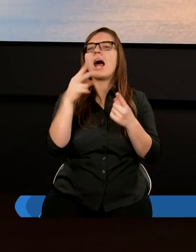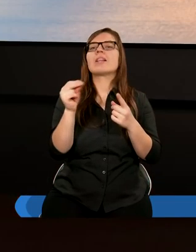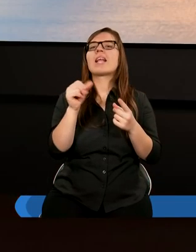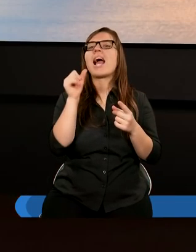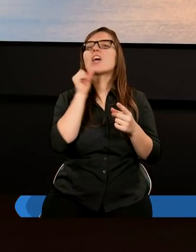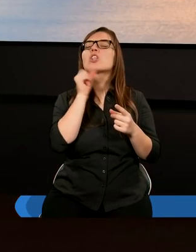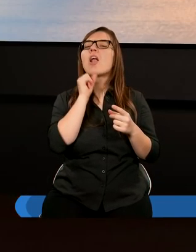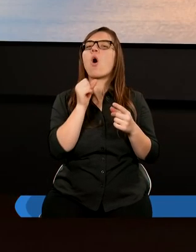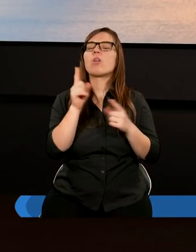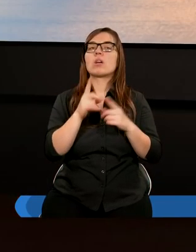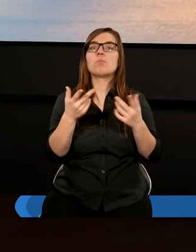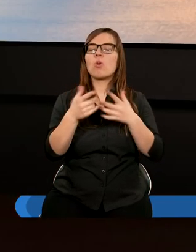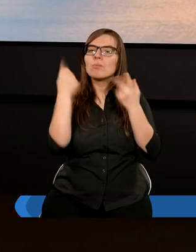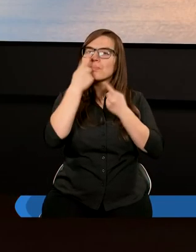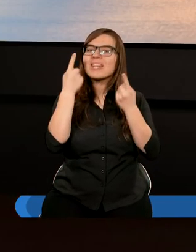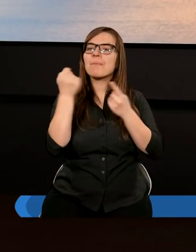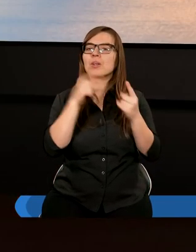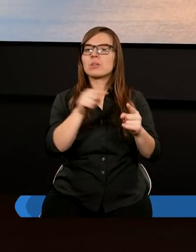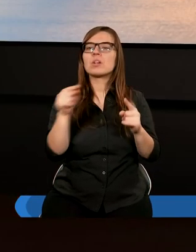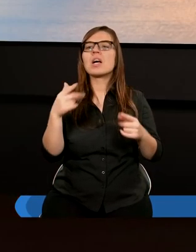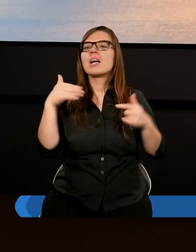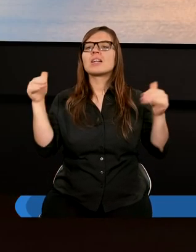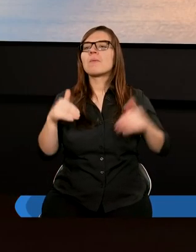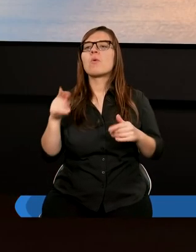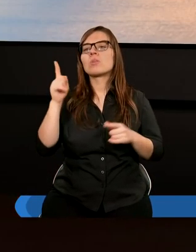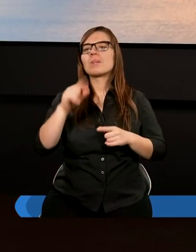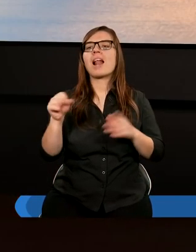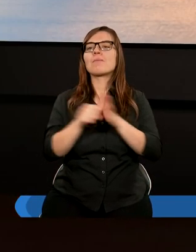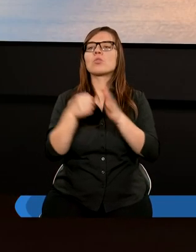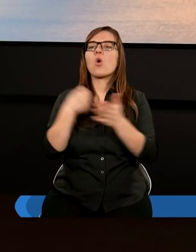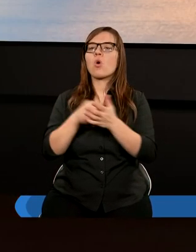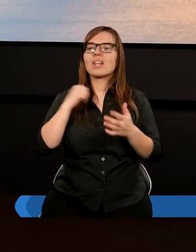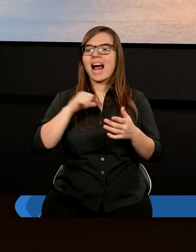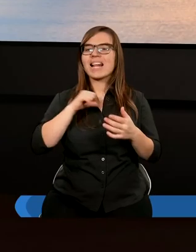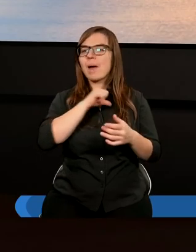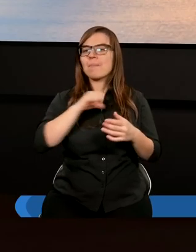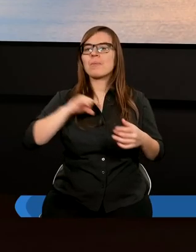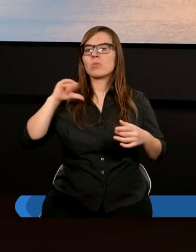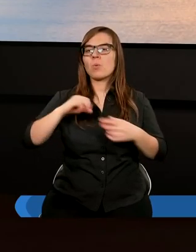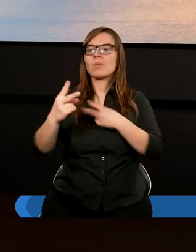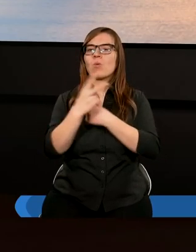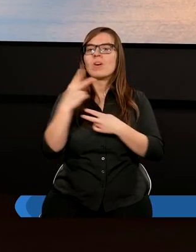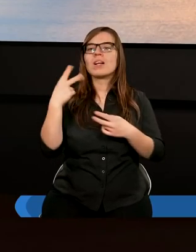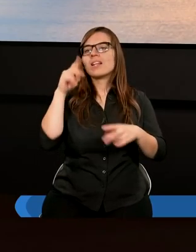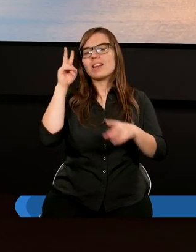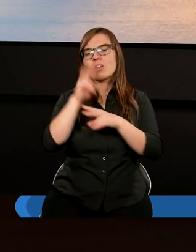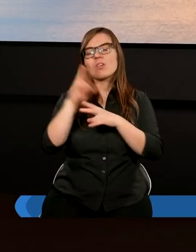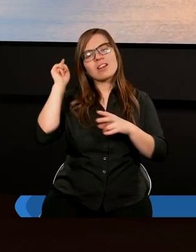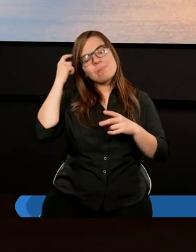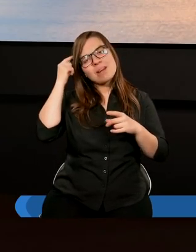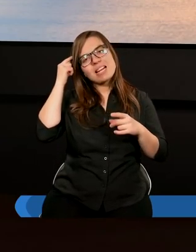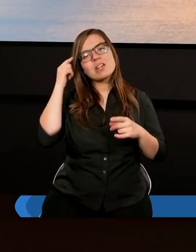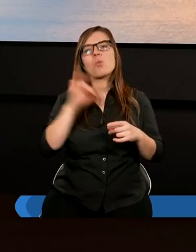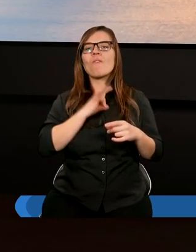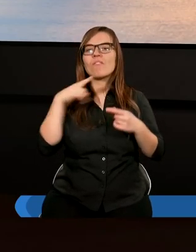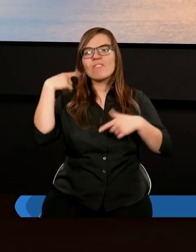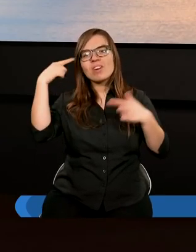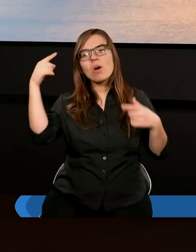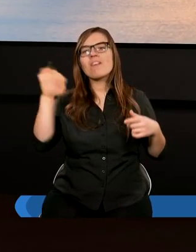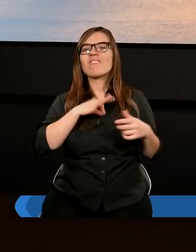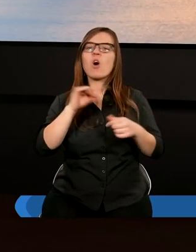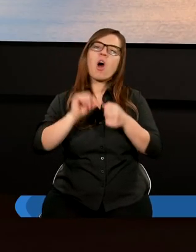Znaczy, chodzi o co? Ta historia mówi nam o tym, że nie możemy tak do końca sobie ufać i nie powinniśmy ufać swoim zmysłom, swoim wyobrażeniom,